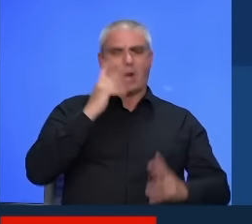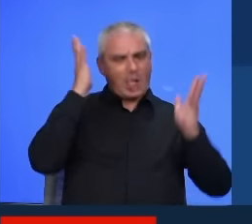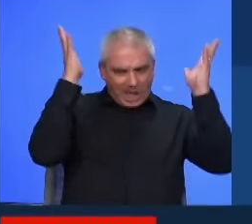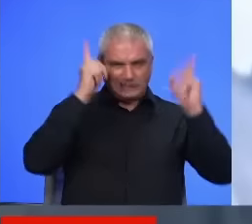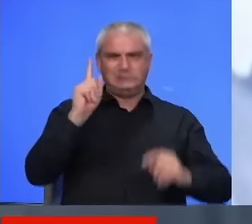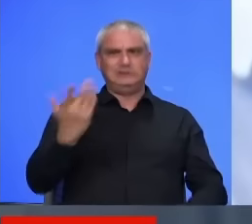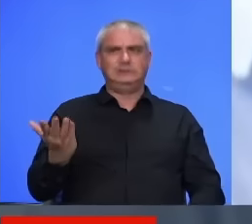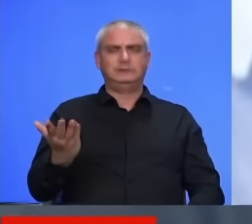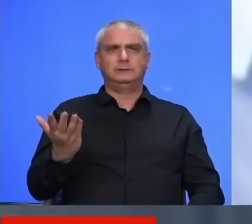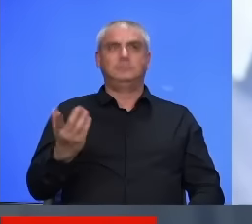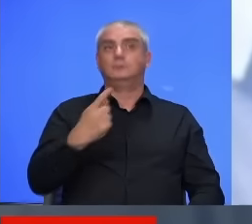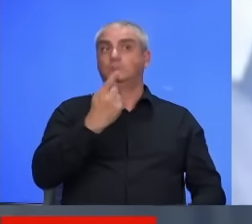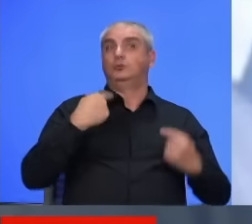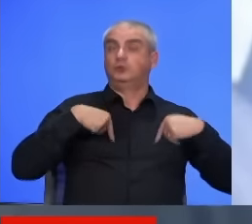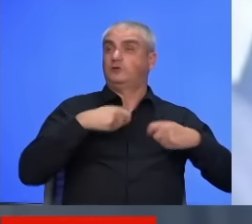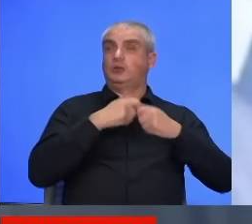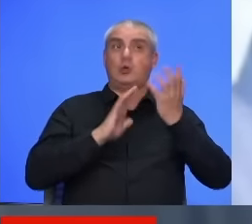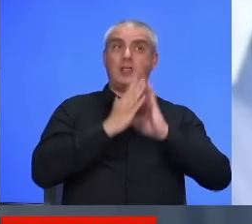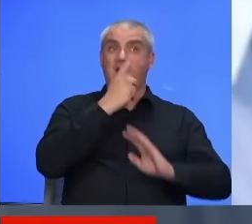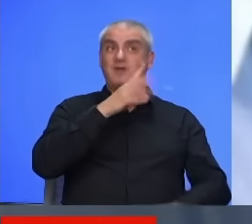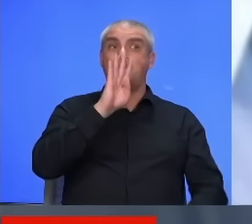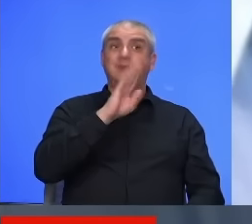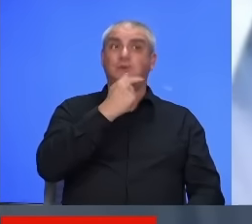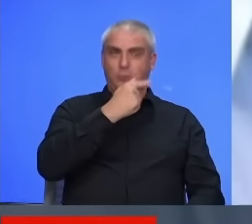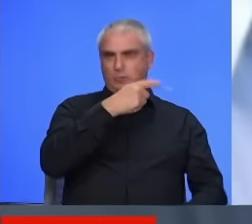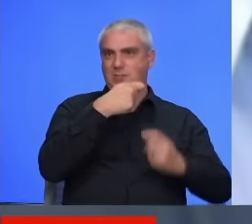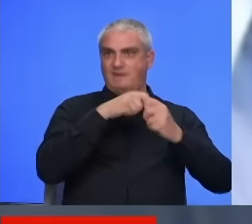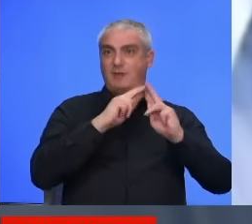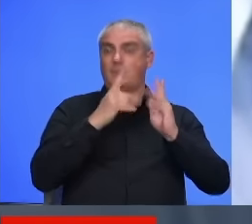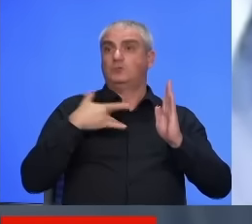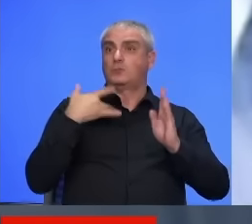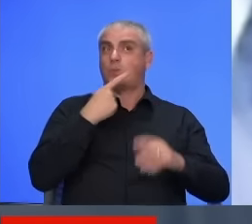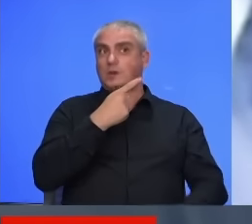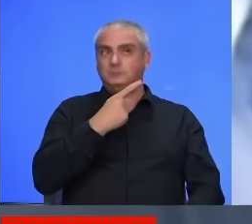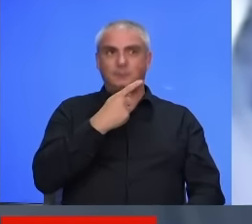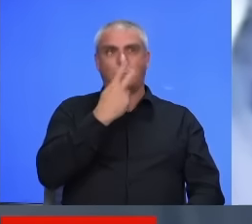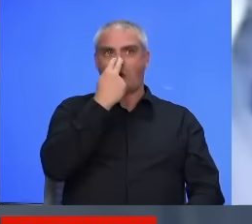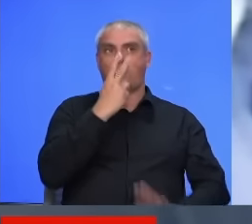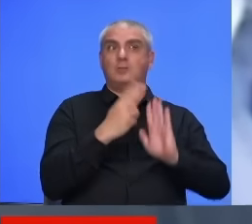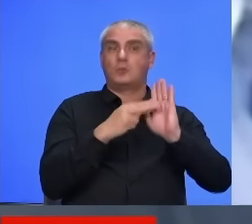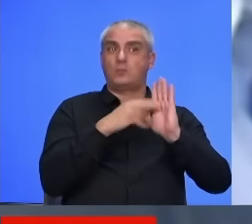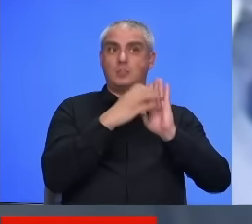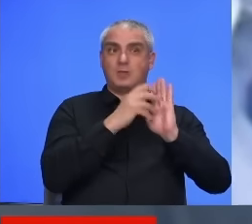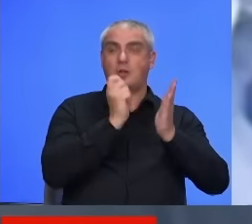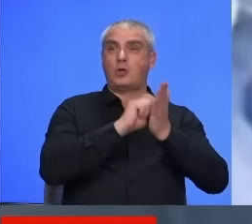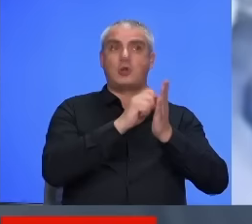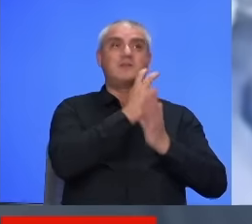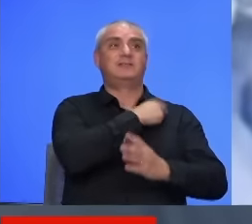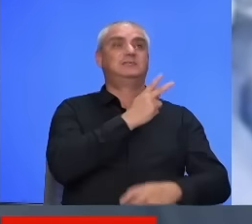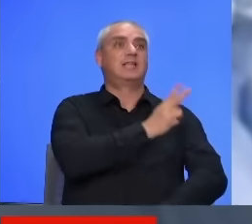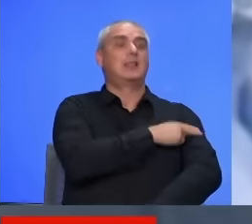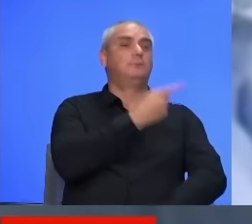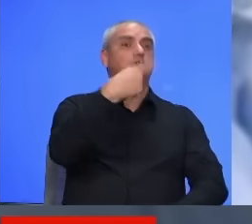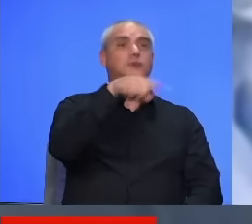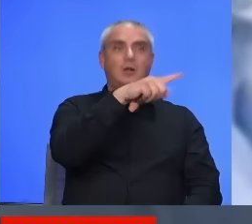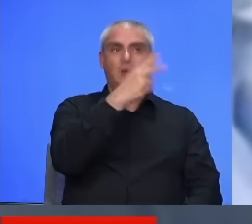לא הציץ. יושב ראש ארגון להבה בנצי גופשטיין, גם הוא חבר בקבוצת הוואטסאפ, רואה את התמונה מהחפק וכותב על קציני המשטרה.